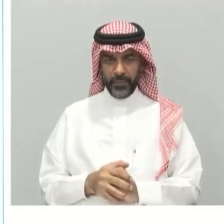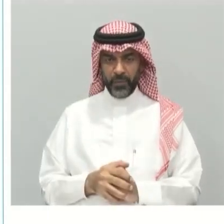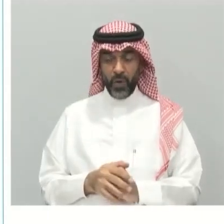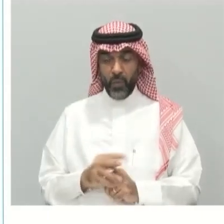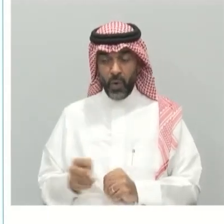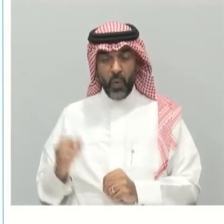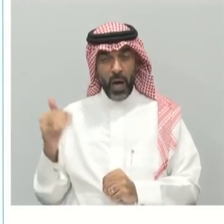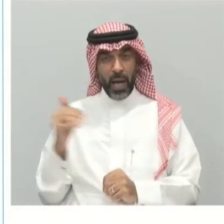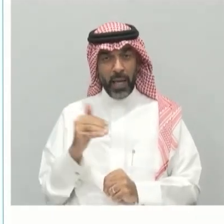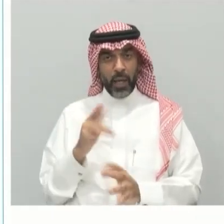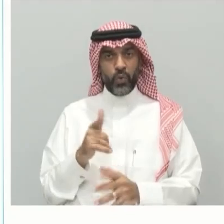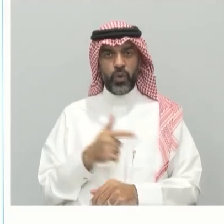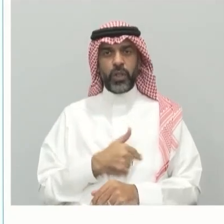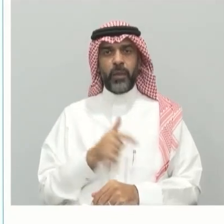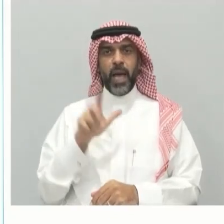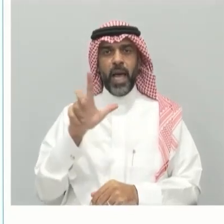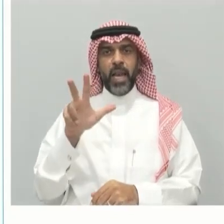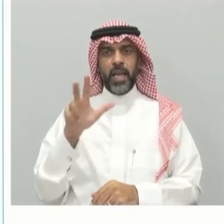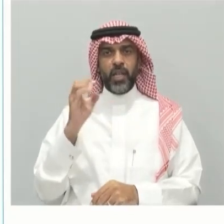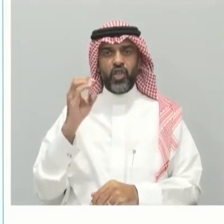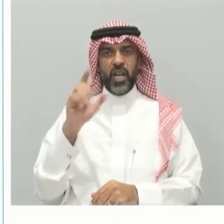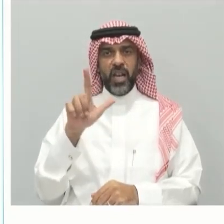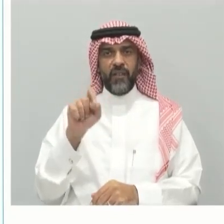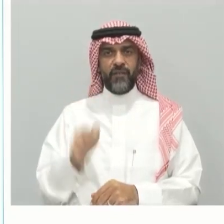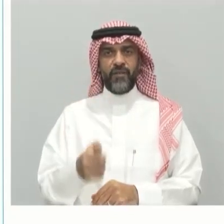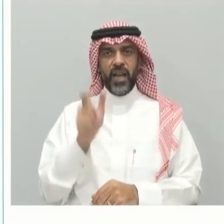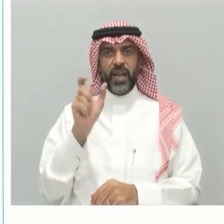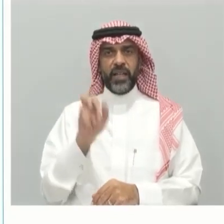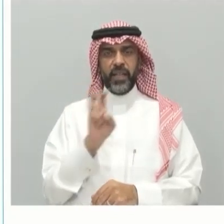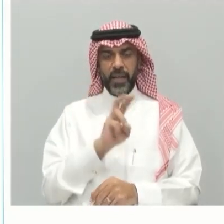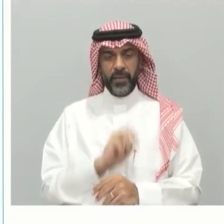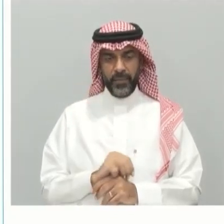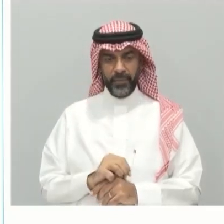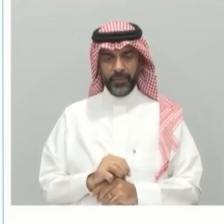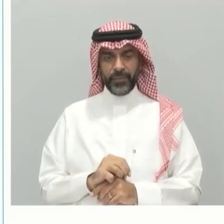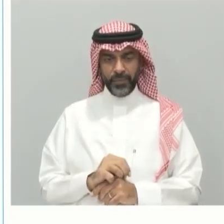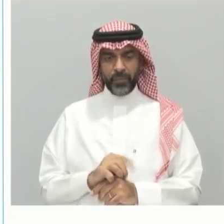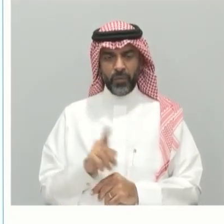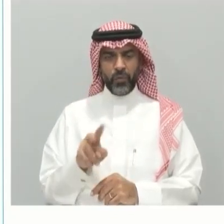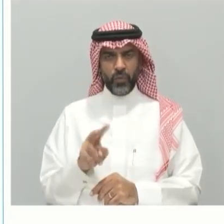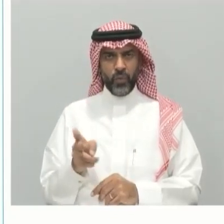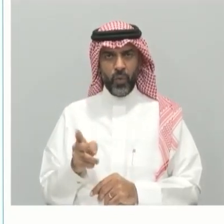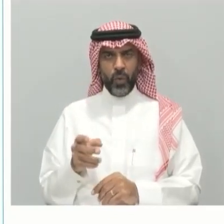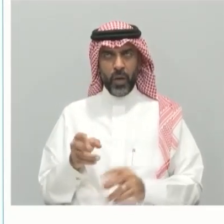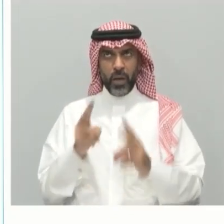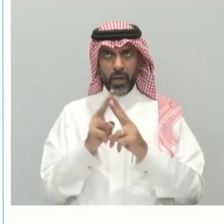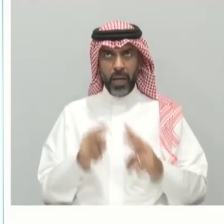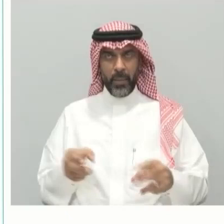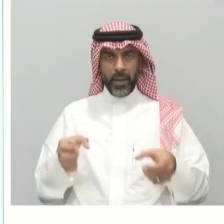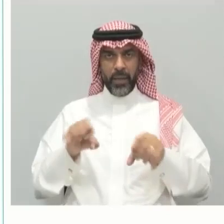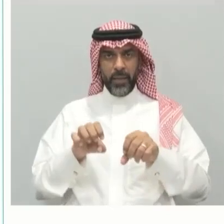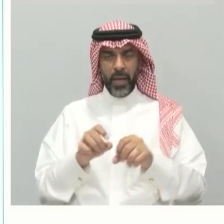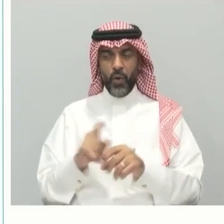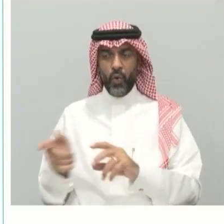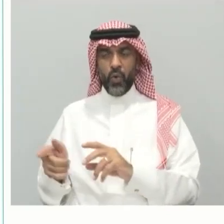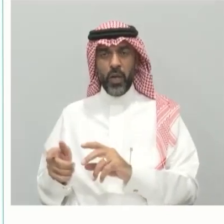الخلايا الكهروكيميائيه اللي هي الخليه الجلفانيه هو نوع من الخلايا الكهروكيميائيه التي تحول الطاقه الكيميائيه الى